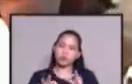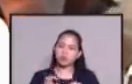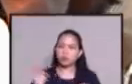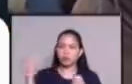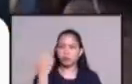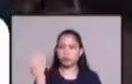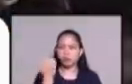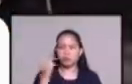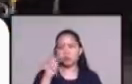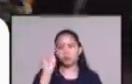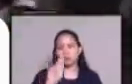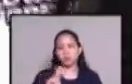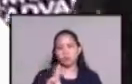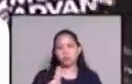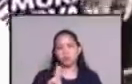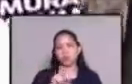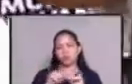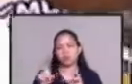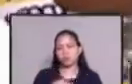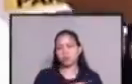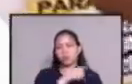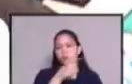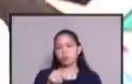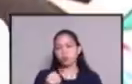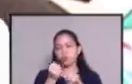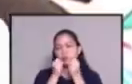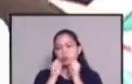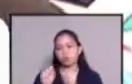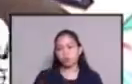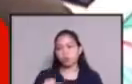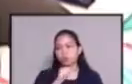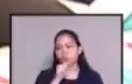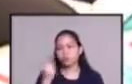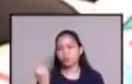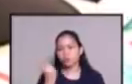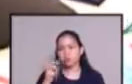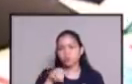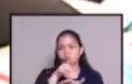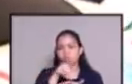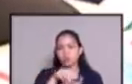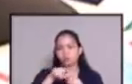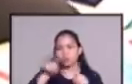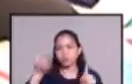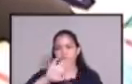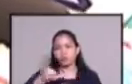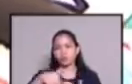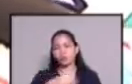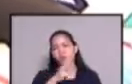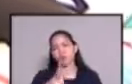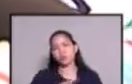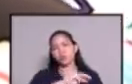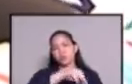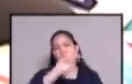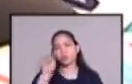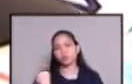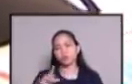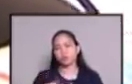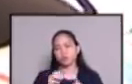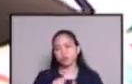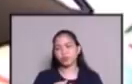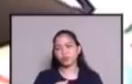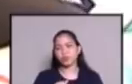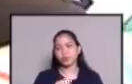emergency magagamit nila. At ang long-term solution, hindi lamang para dito sa Mandaluyong, kundi sa buong Metro Manila, ipagbutihin natin talaga